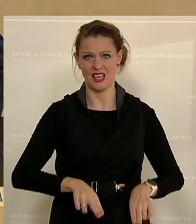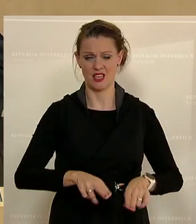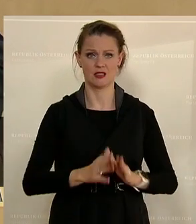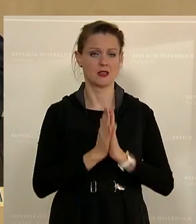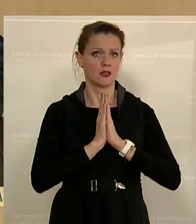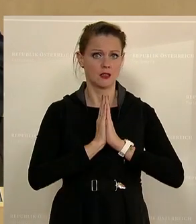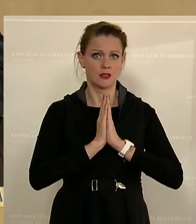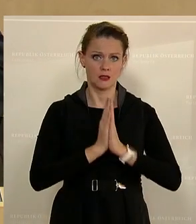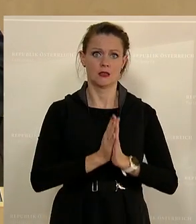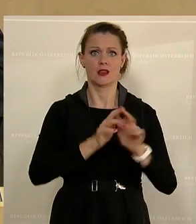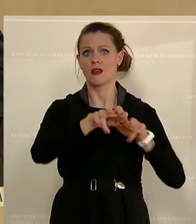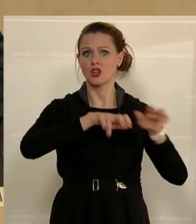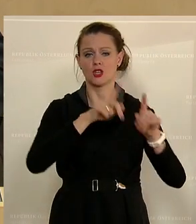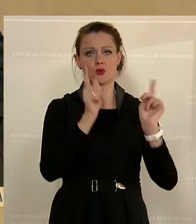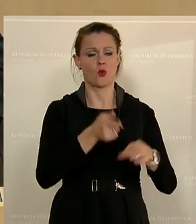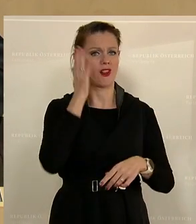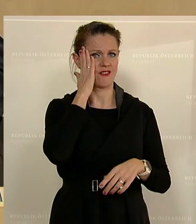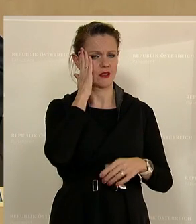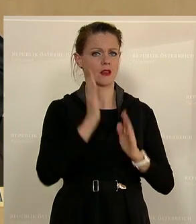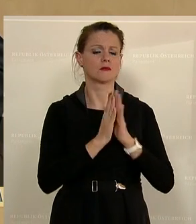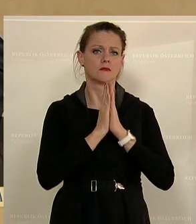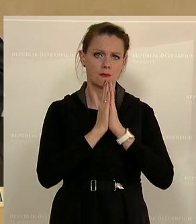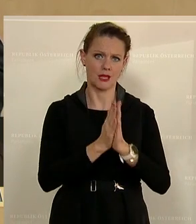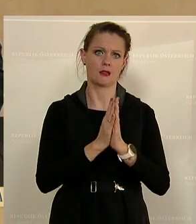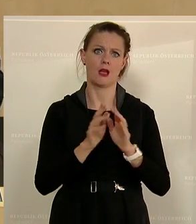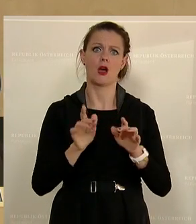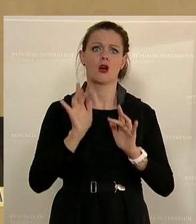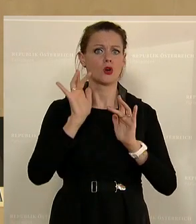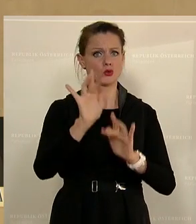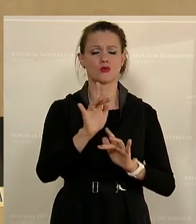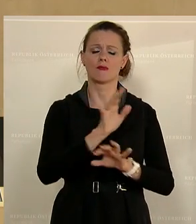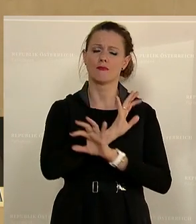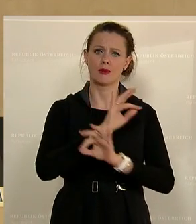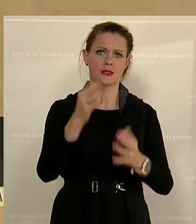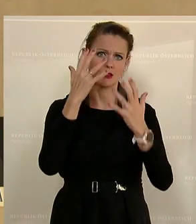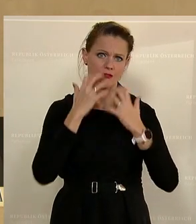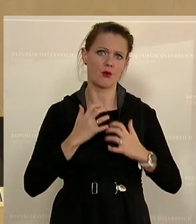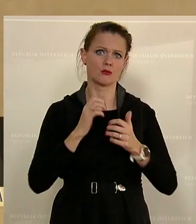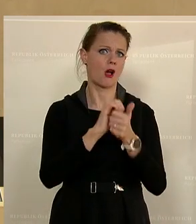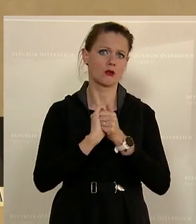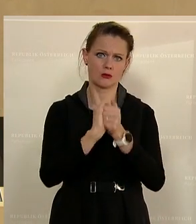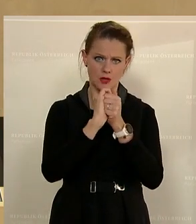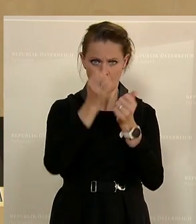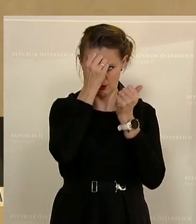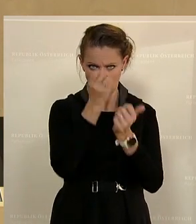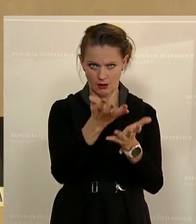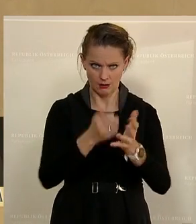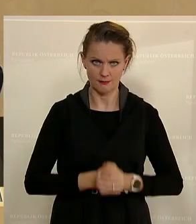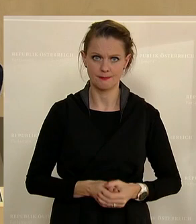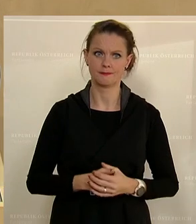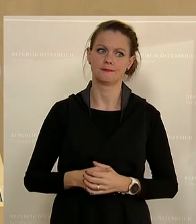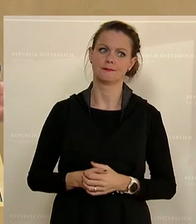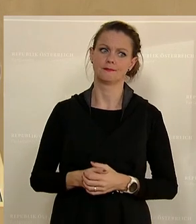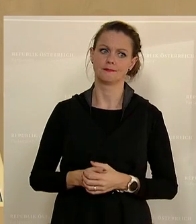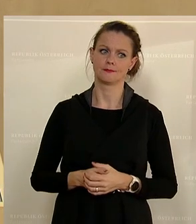möge das Regime wissen. Und richten Sie bitte auch ihm unsere besten Wünsche und unsere Solidarität aus.